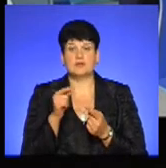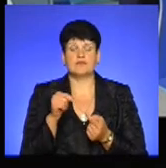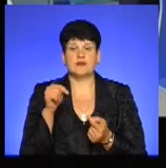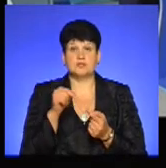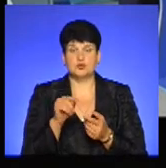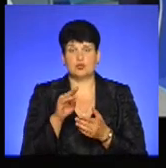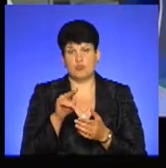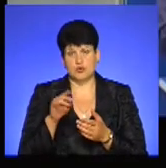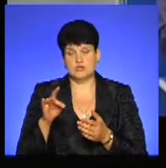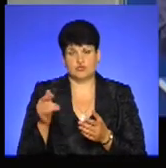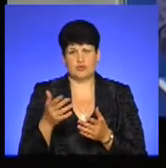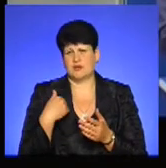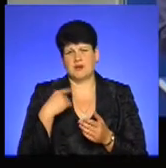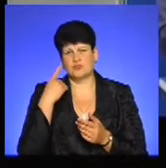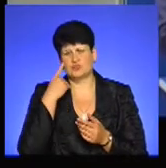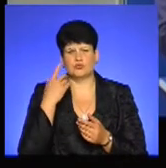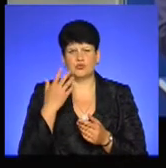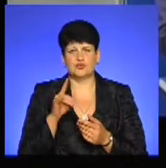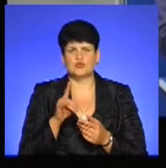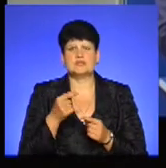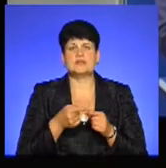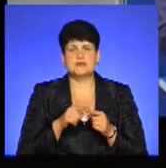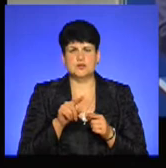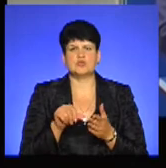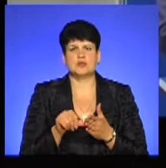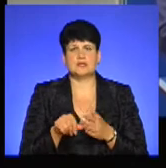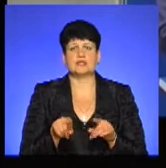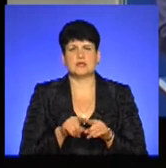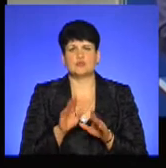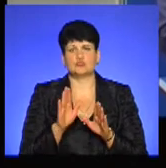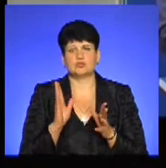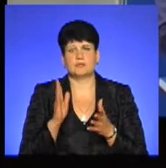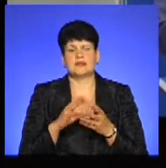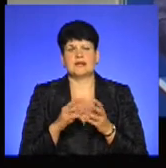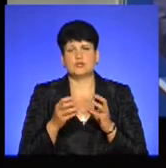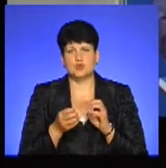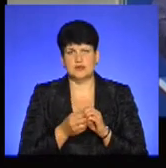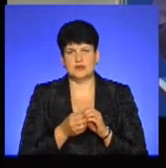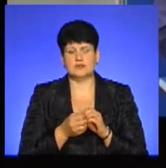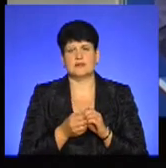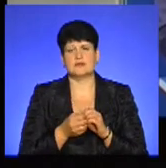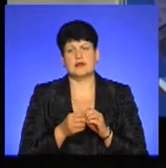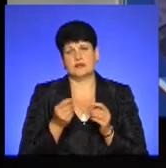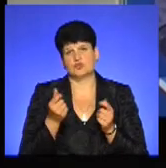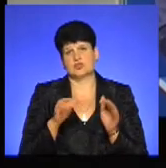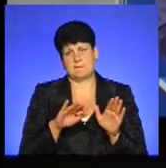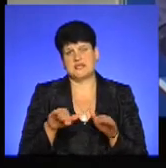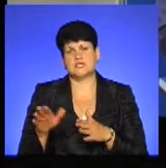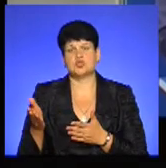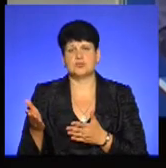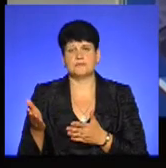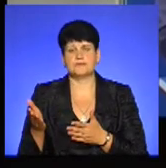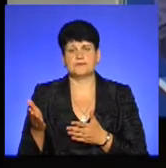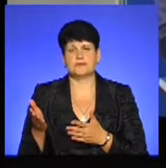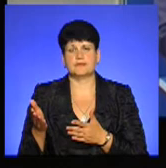І я думаю, що і такі учасники також будуть мати результат, але значно пізніше. Ну,